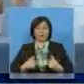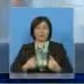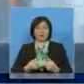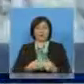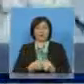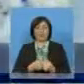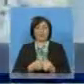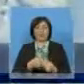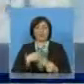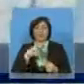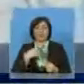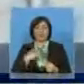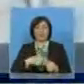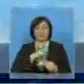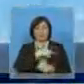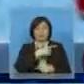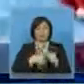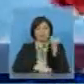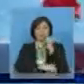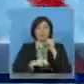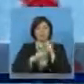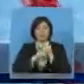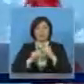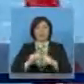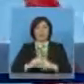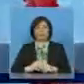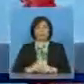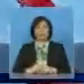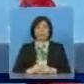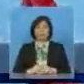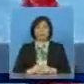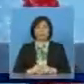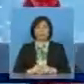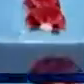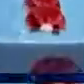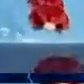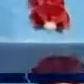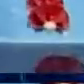имидж, заключил медицинский работник. Мерикя Мангель, ДХЗ, Руслан Ельтаев, телеканал Актобе.